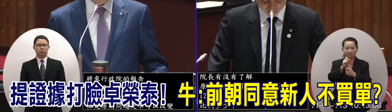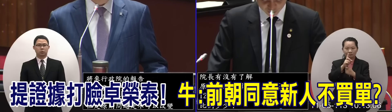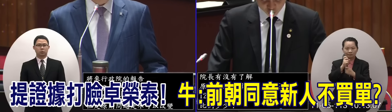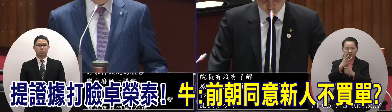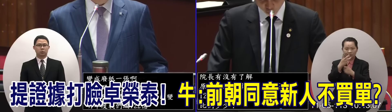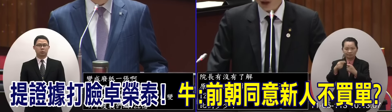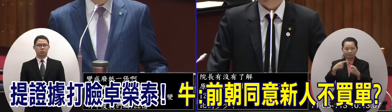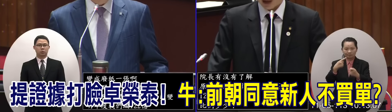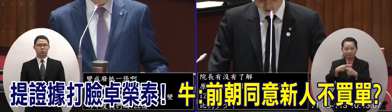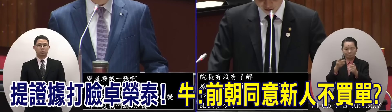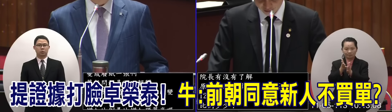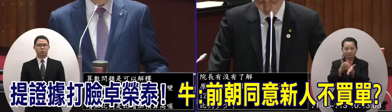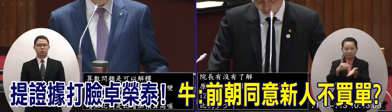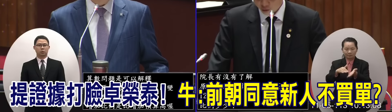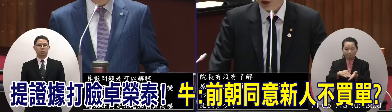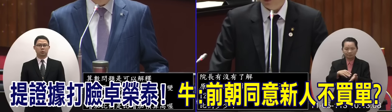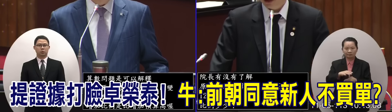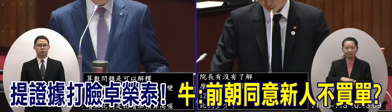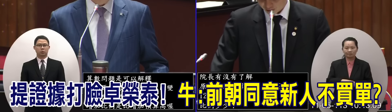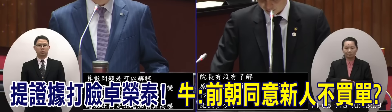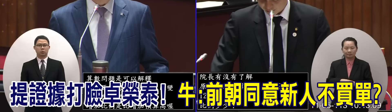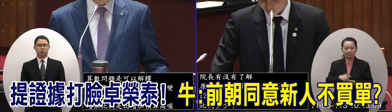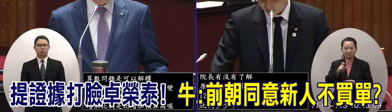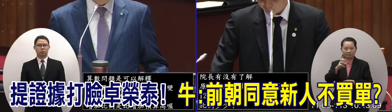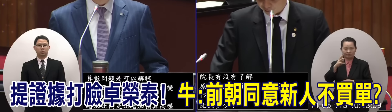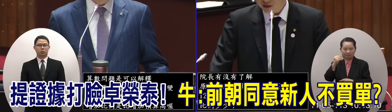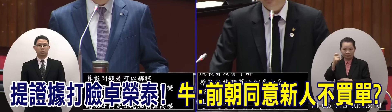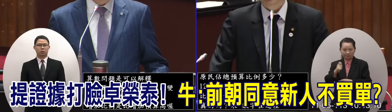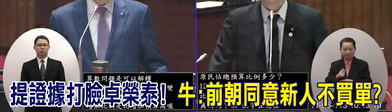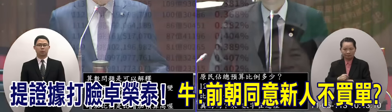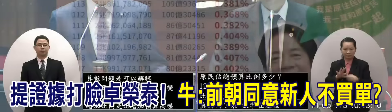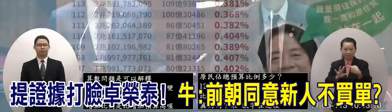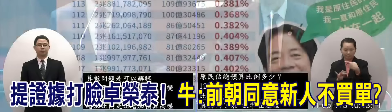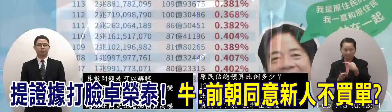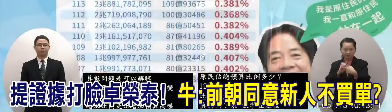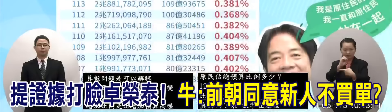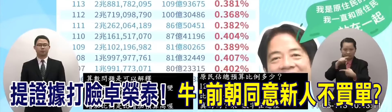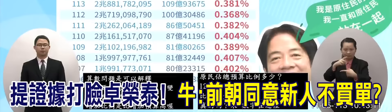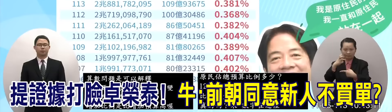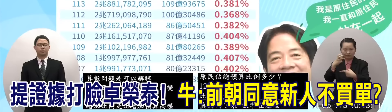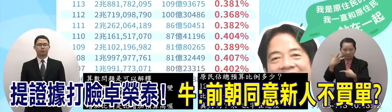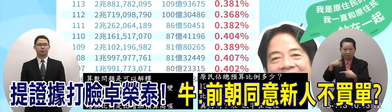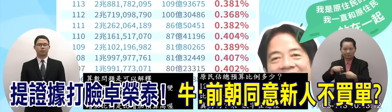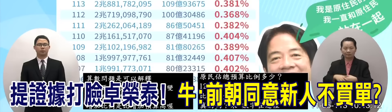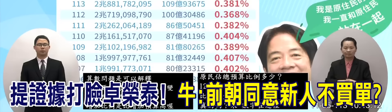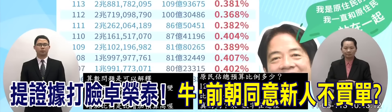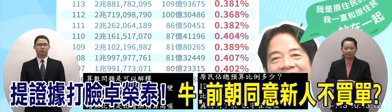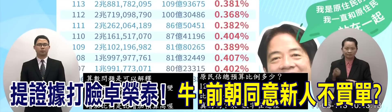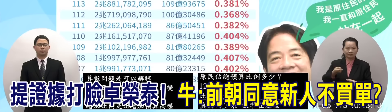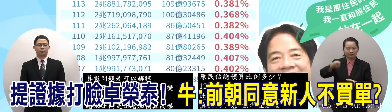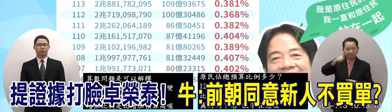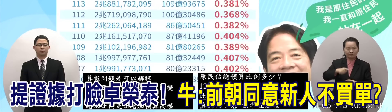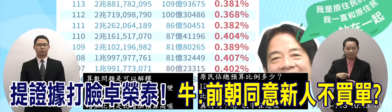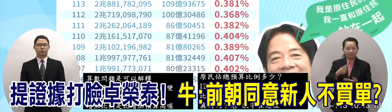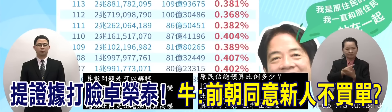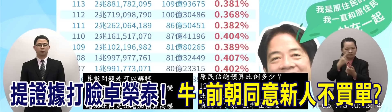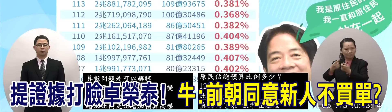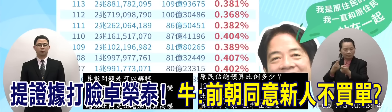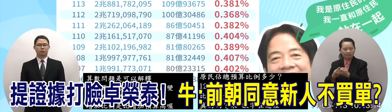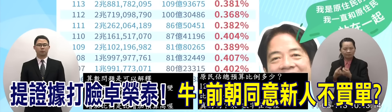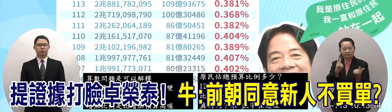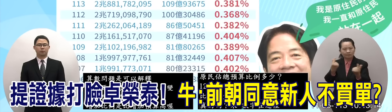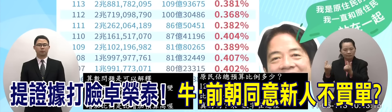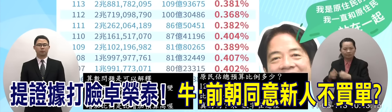113年总预算2兆8000亿，原民会预算109亿，这个0.38%。再往前，其实历年来都差不了多少